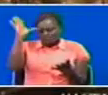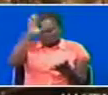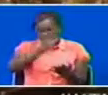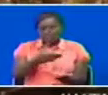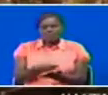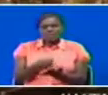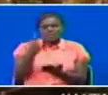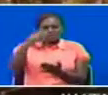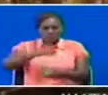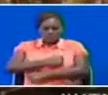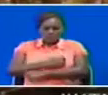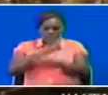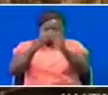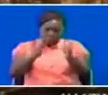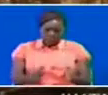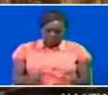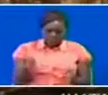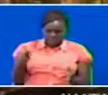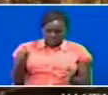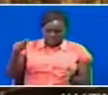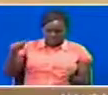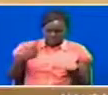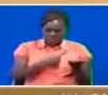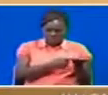shule. Agnes Penda, KTN Leo Weekendi.